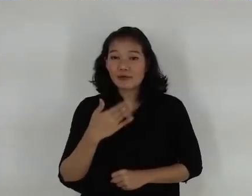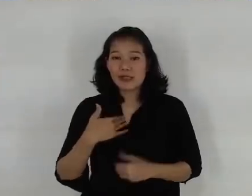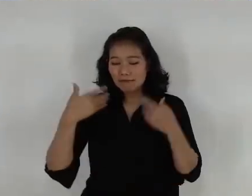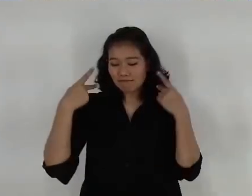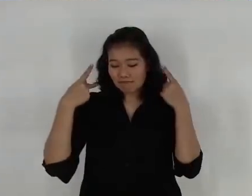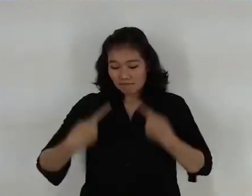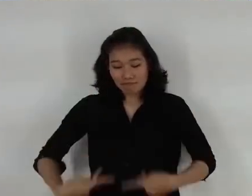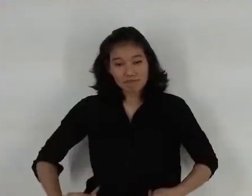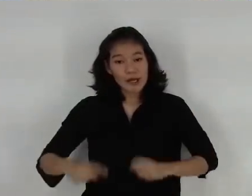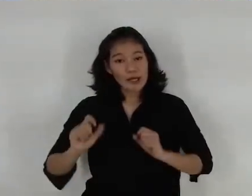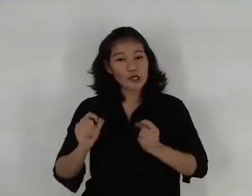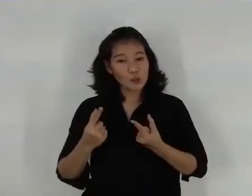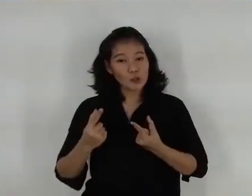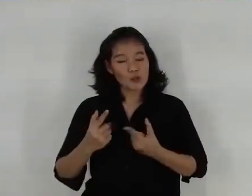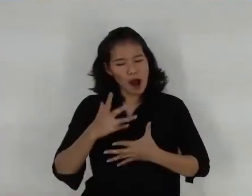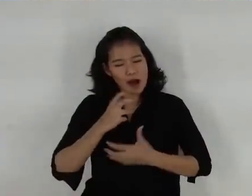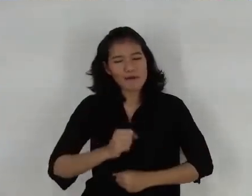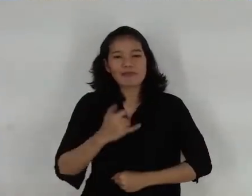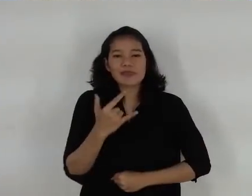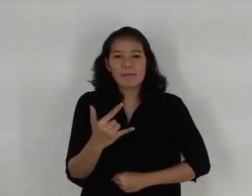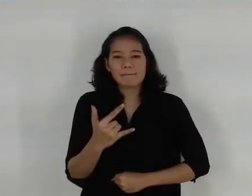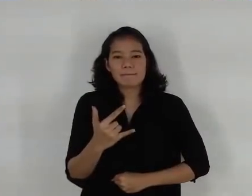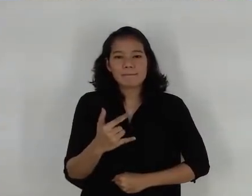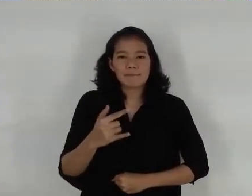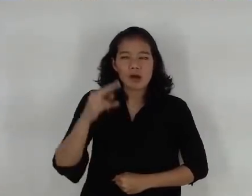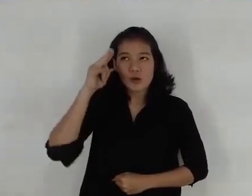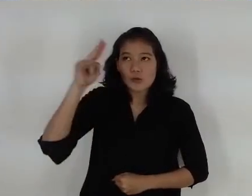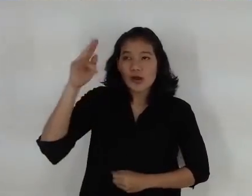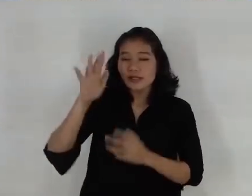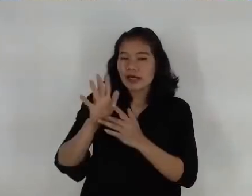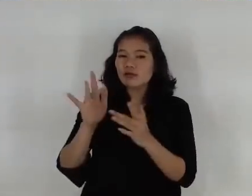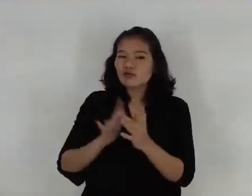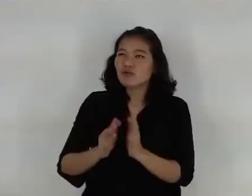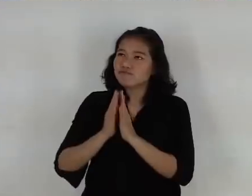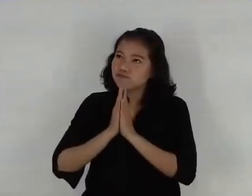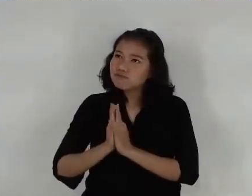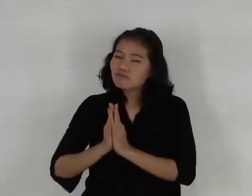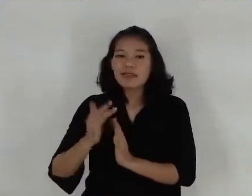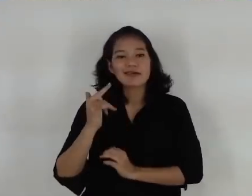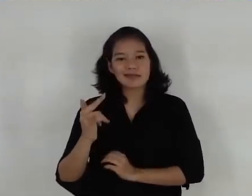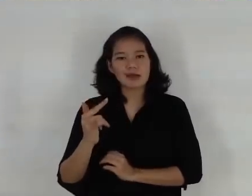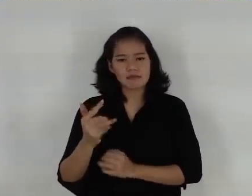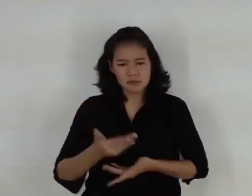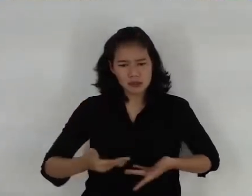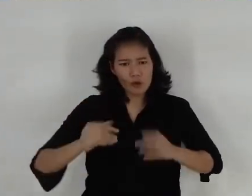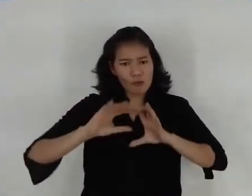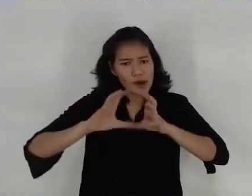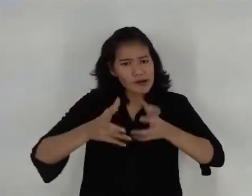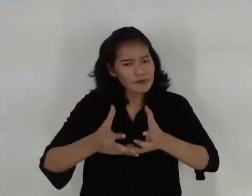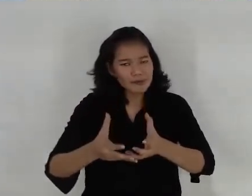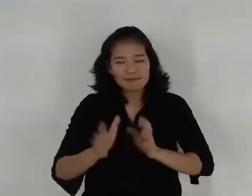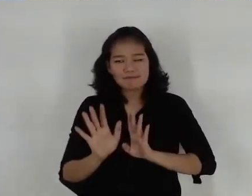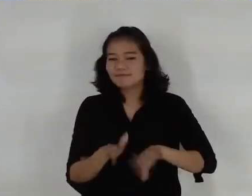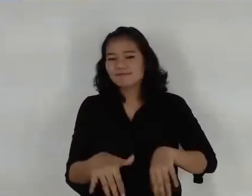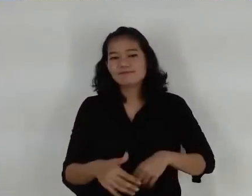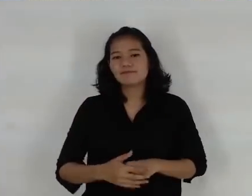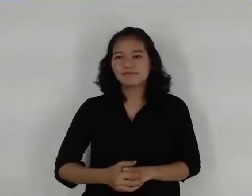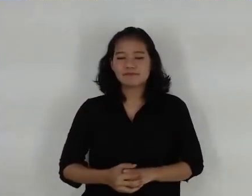hidup yang terus mengharapkan kepada Tuhan Yesus meskipun berada di tengah-tengah pandemi